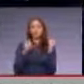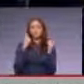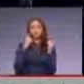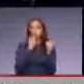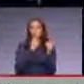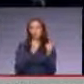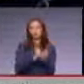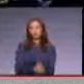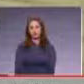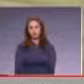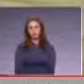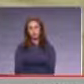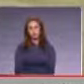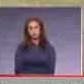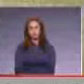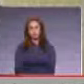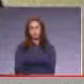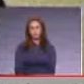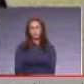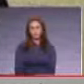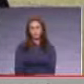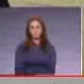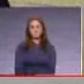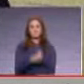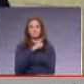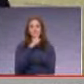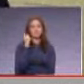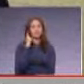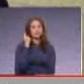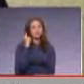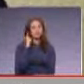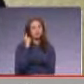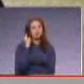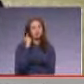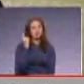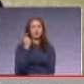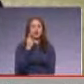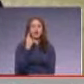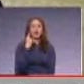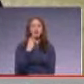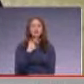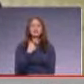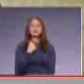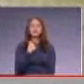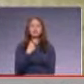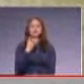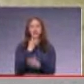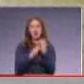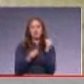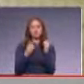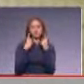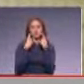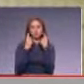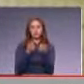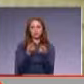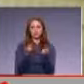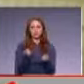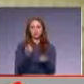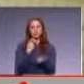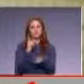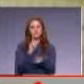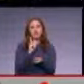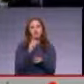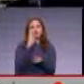قوي ابني. يا عادل انت سامع ماما بتترجاك انها تيجي نفسها تشوفك يا عادل. ما ينفعش يا عادل.